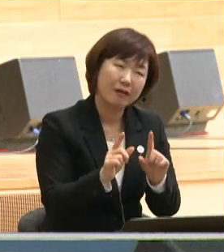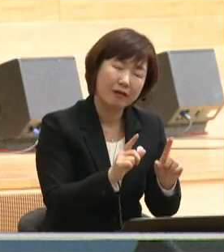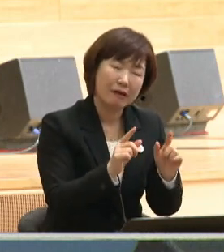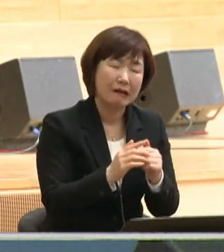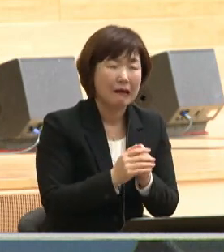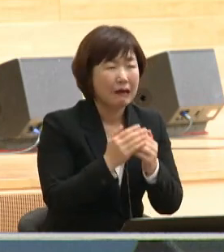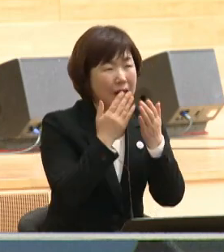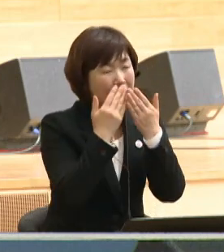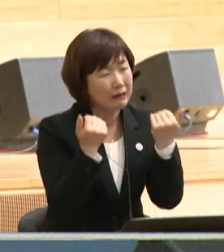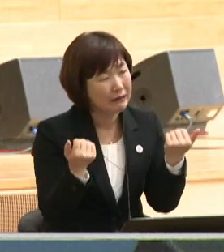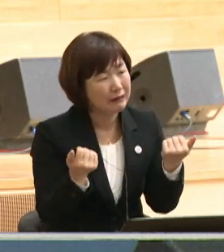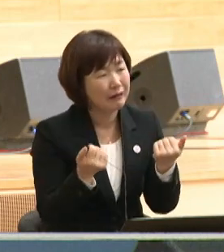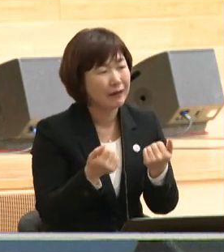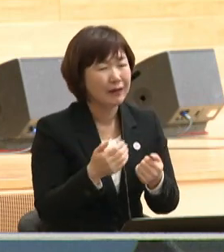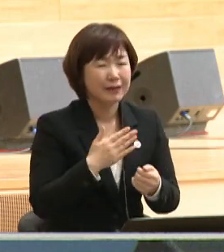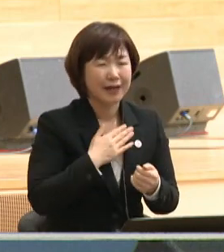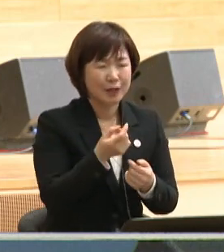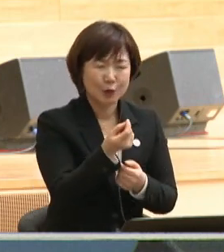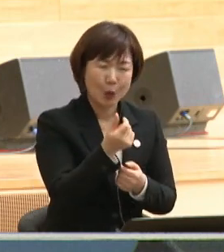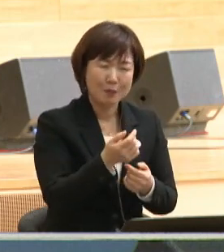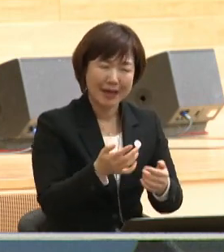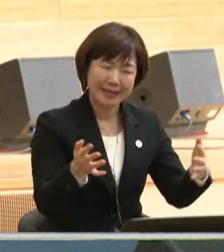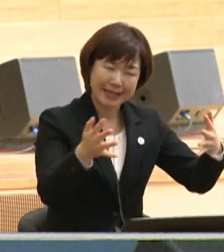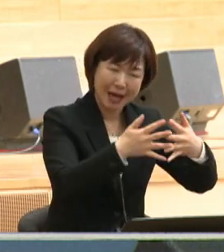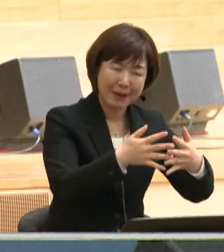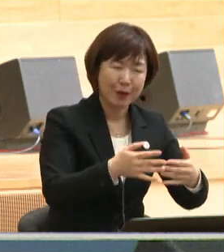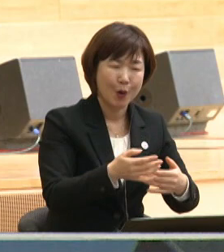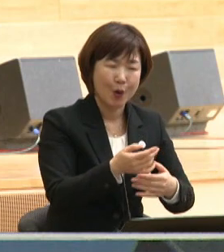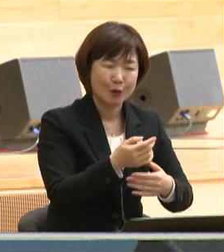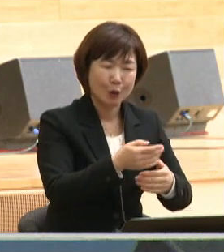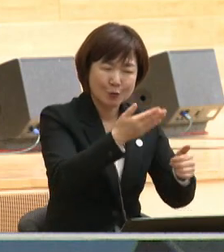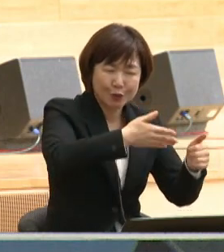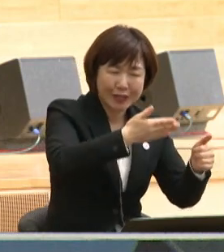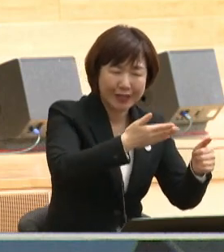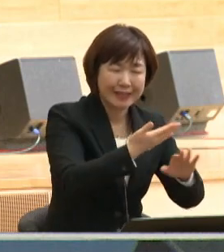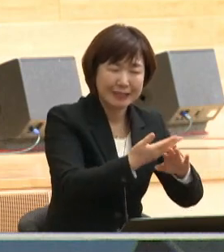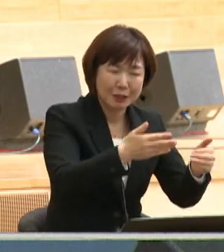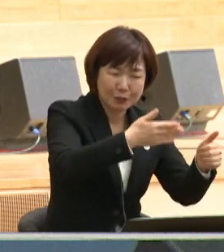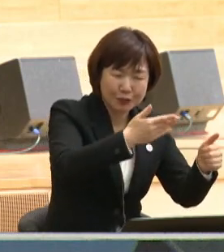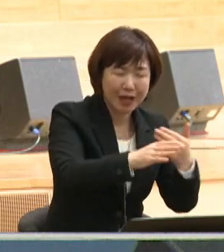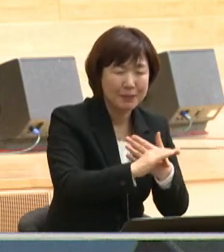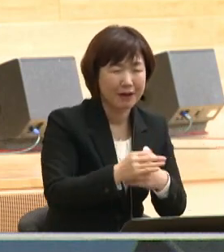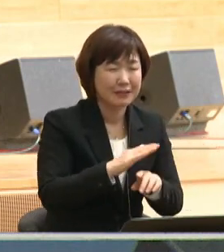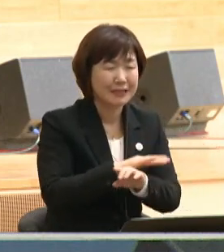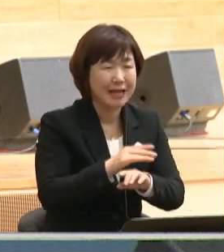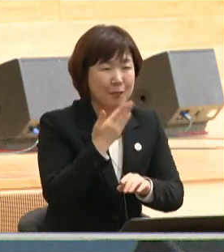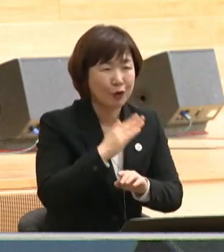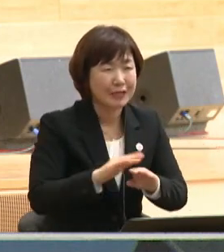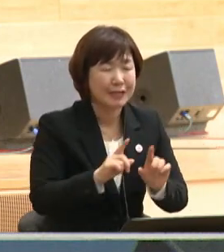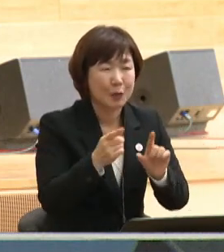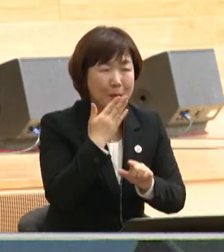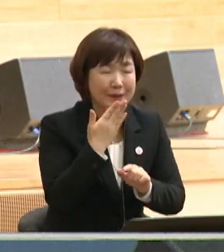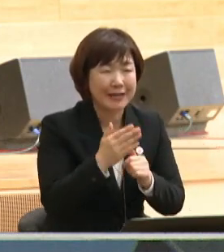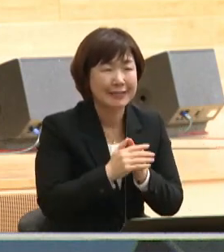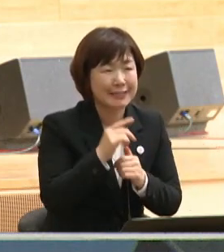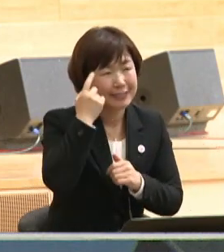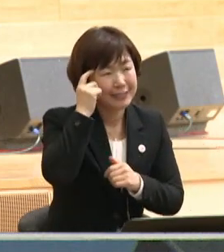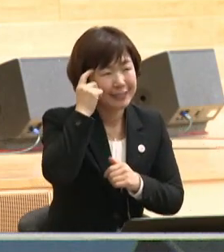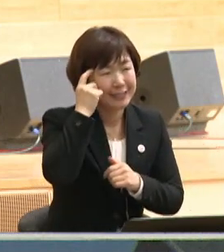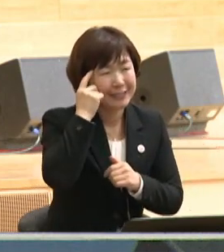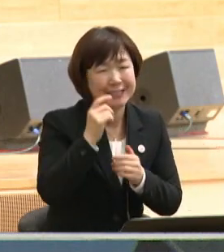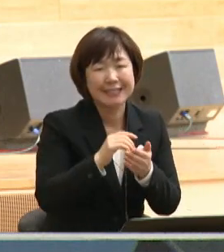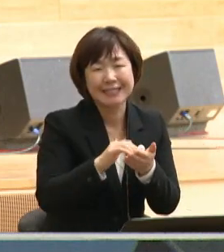되나 내가 조금만 타협하면 더 잘 살 수 있는데 막 그런 생각이 드는 겁니다 왜냐면 제가